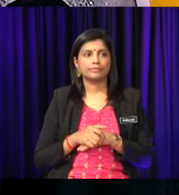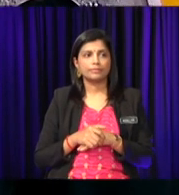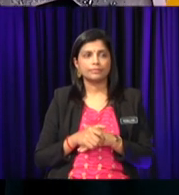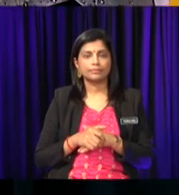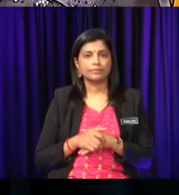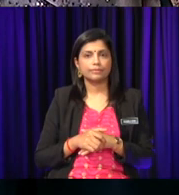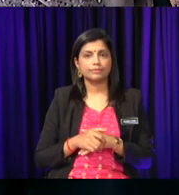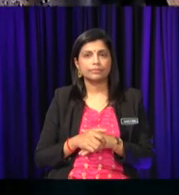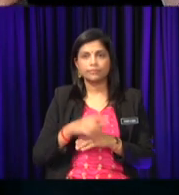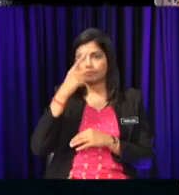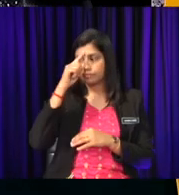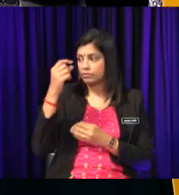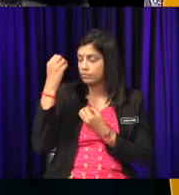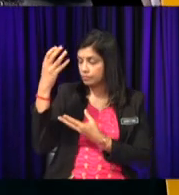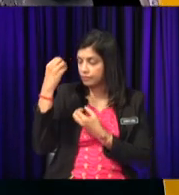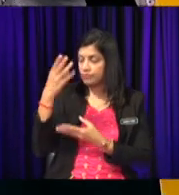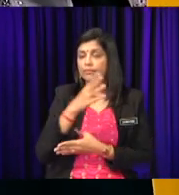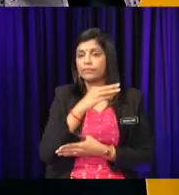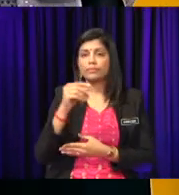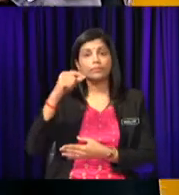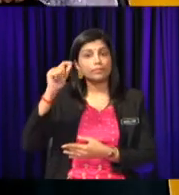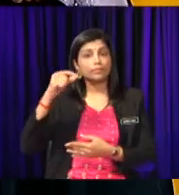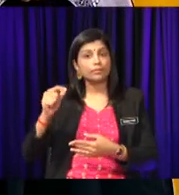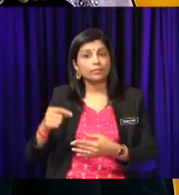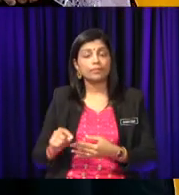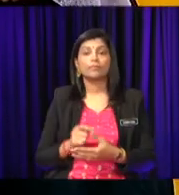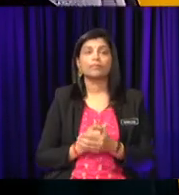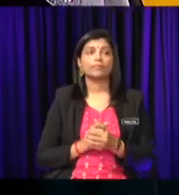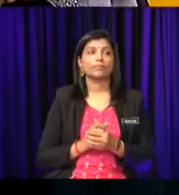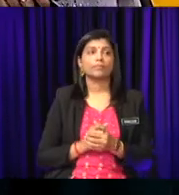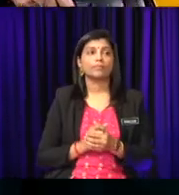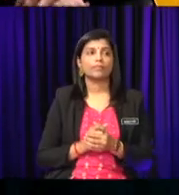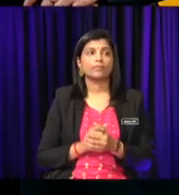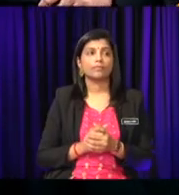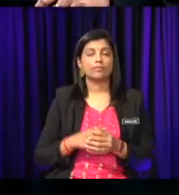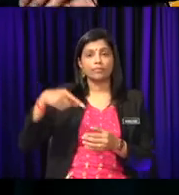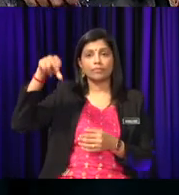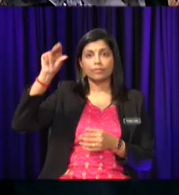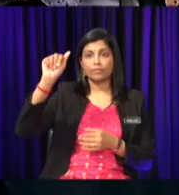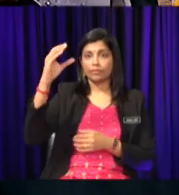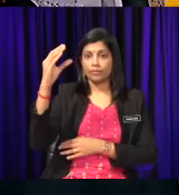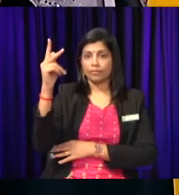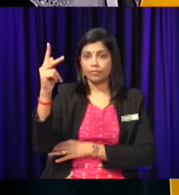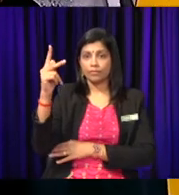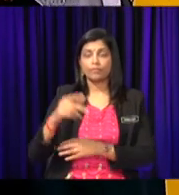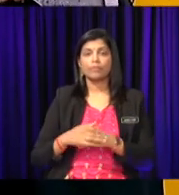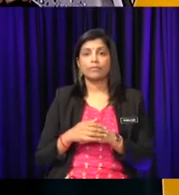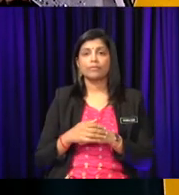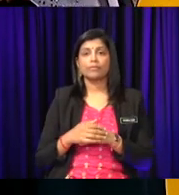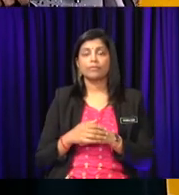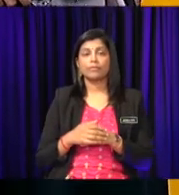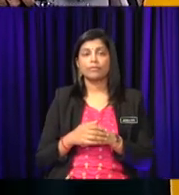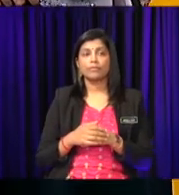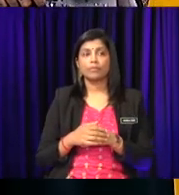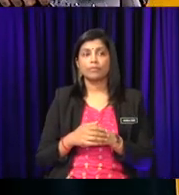mata Penabur Oke seterusnya yella teknik lebih kepada